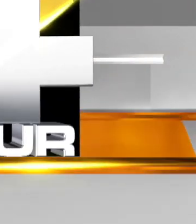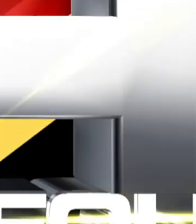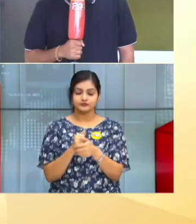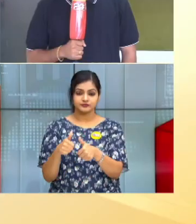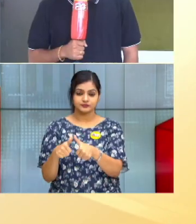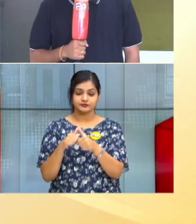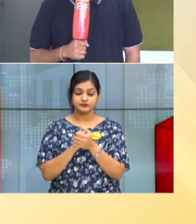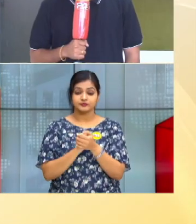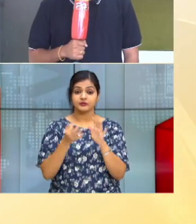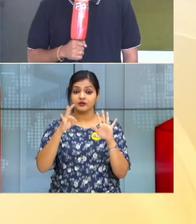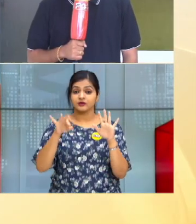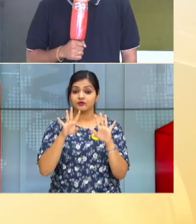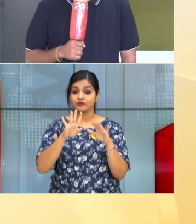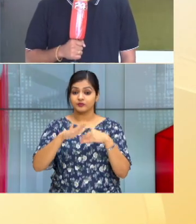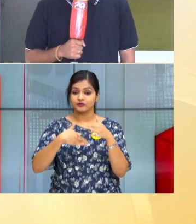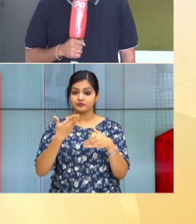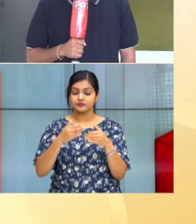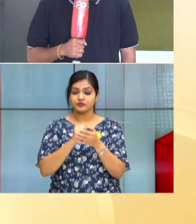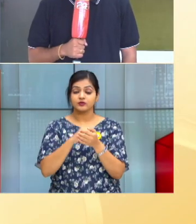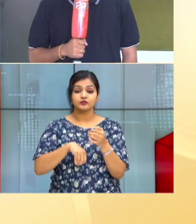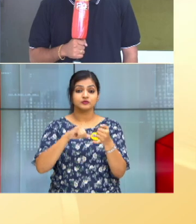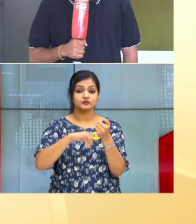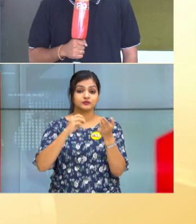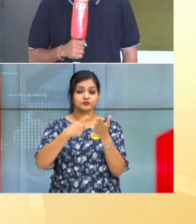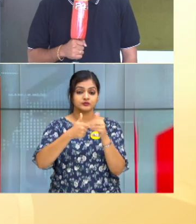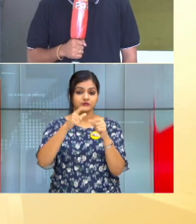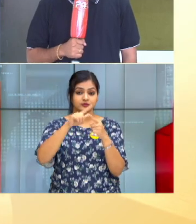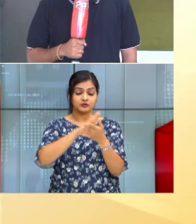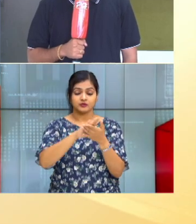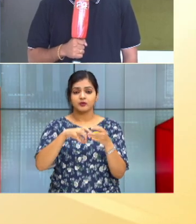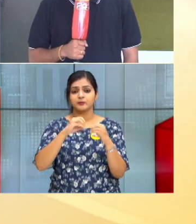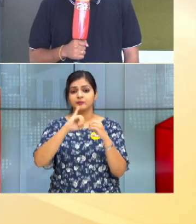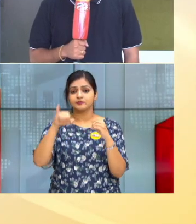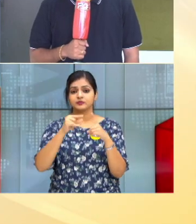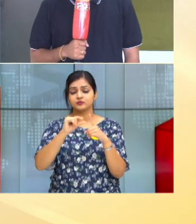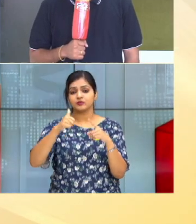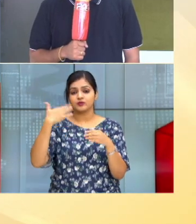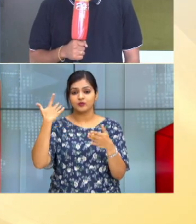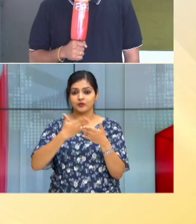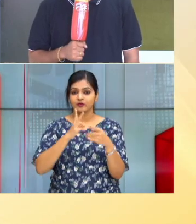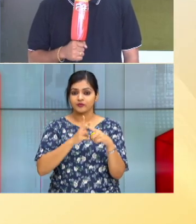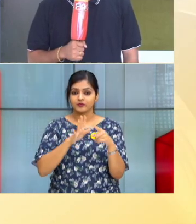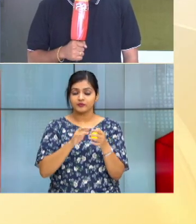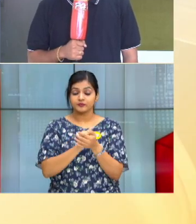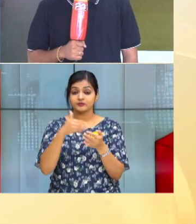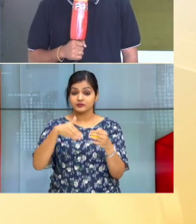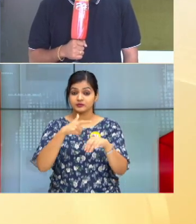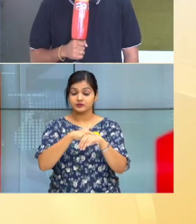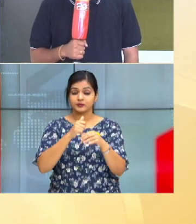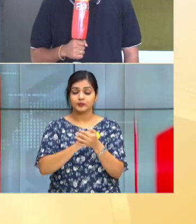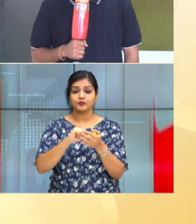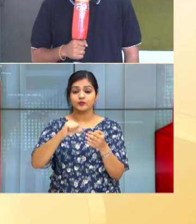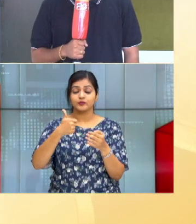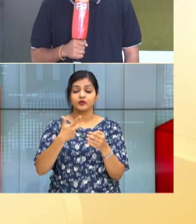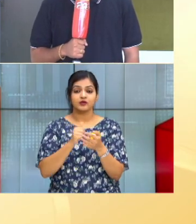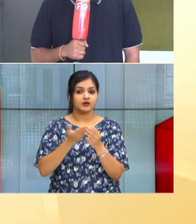ഗോപികൃഷ്ണൻ, 84-ന് ശേഷം സൂറത്തിൽ BJP അല്ലാതെ മറ്റൊരു പാർട്ടി വിജയിച്ചിട്ടില്ല. പക്ഷേ ഇത്തവണ ആ വിജയം വളരെ നാടകീയമായിട്ടാണ്. കഴിഞ്ഞ ദിവസം